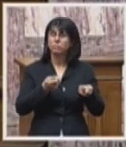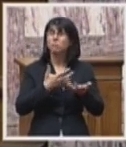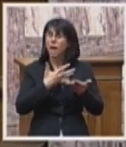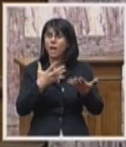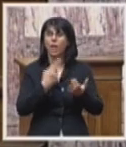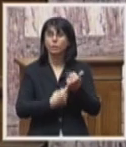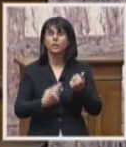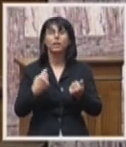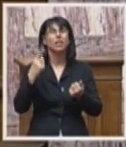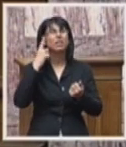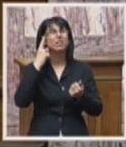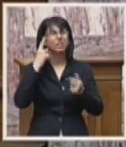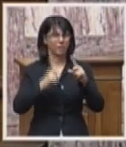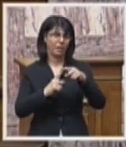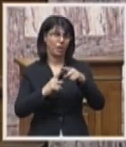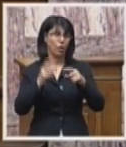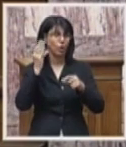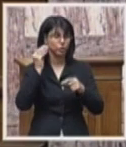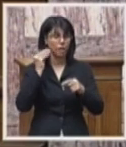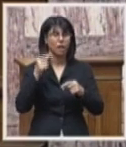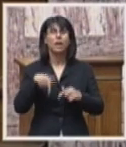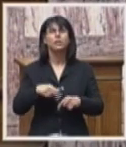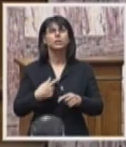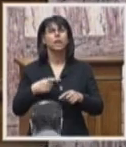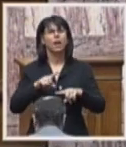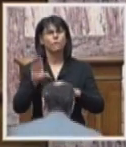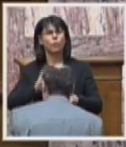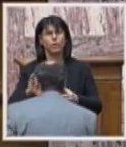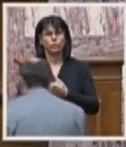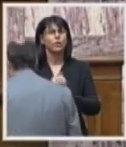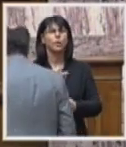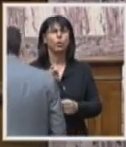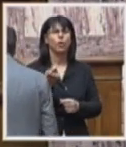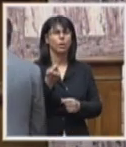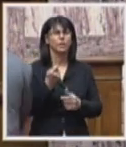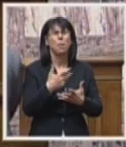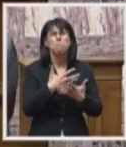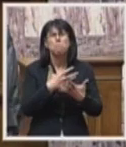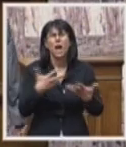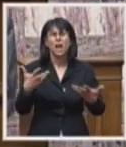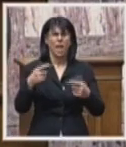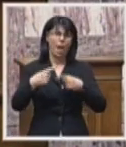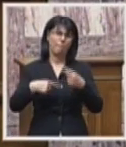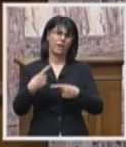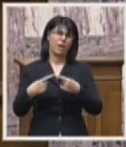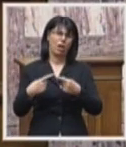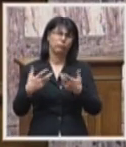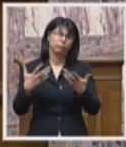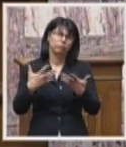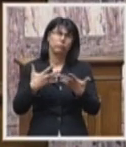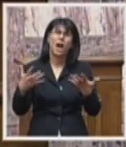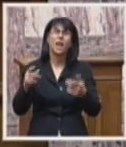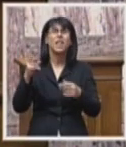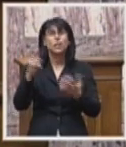τεχνογνωσίας. Και έχουμε μια Ευρωπαϊκή Ένωση που δεν είναι μόνο τα χρήματα, είναι και τεράστια εμπειρία. 27 χώρες είμαστε, με τα λάθη ή με